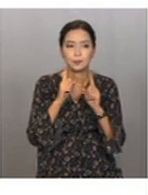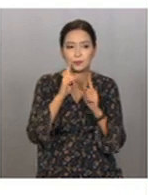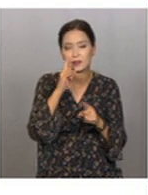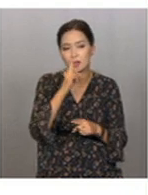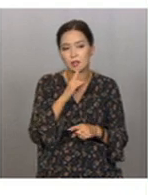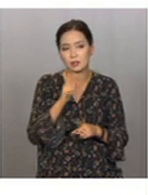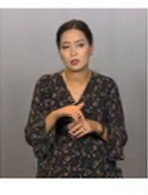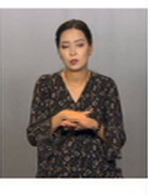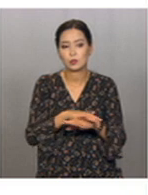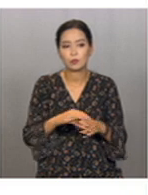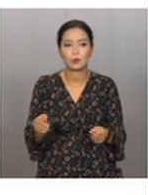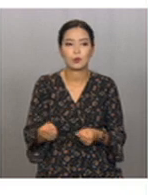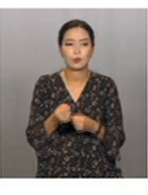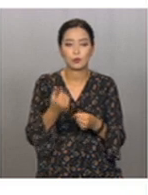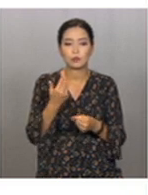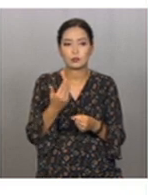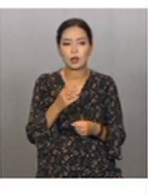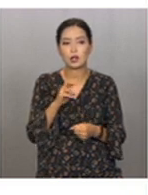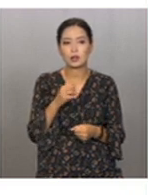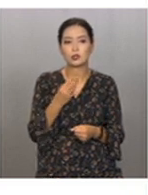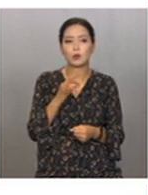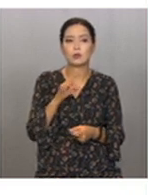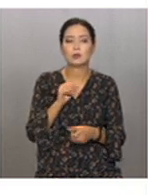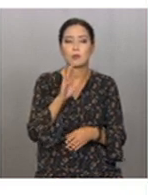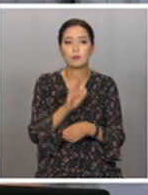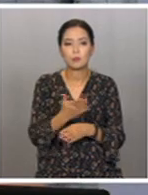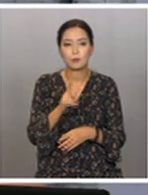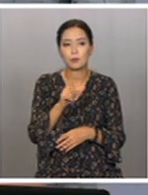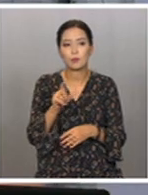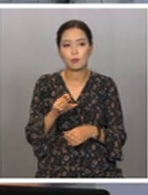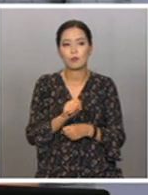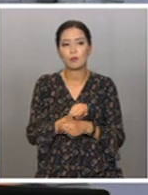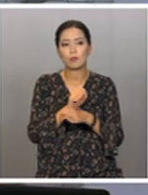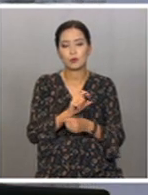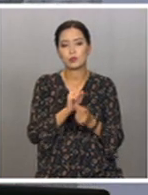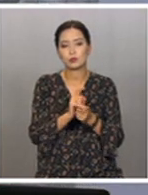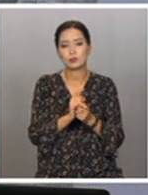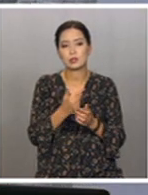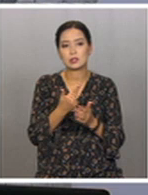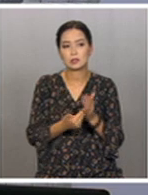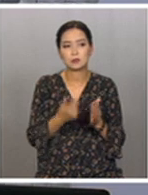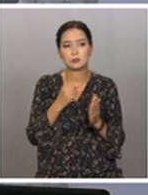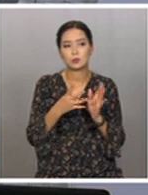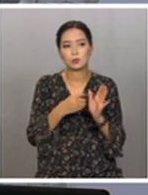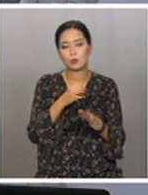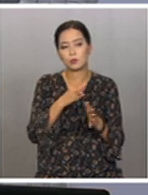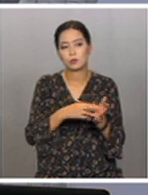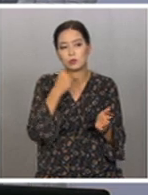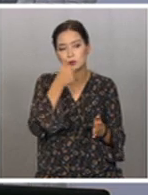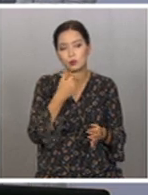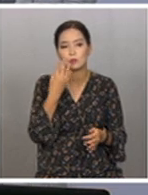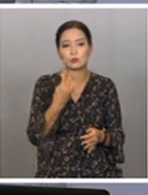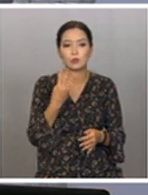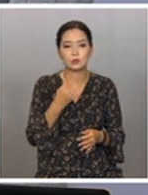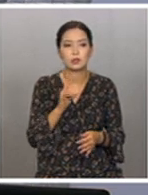халқының қолдауына ие болу үшін Алашорда үкіметімен одақтасу керектігін түсінді. 1919 жылдың 4